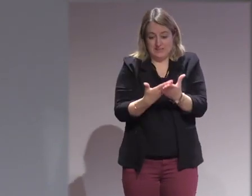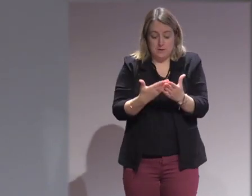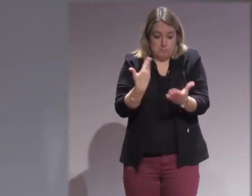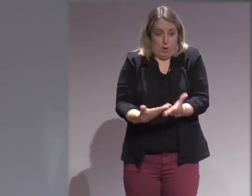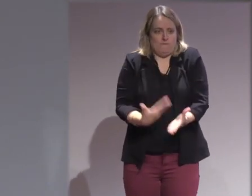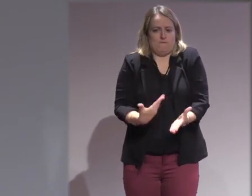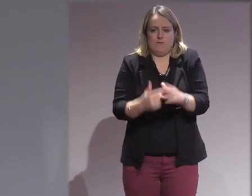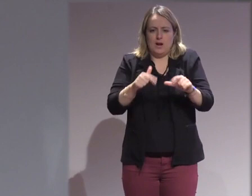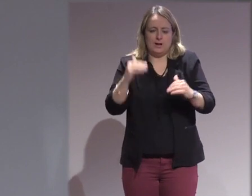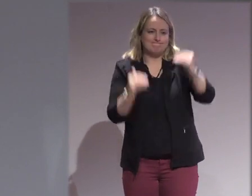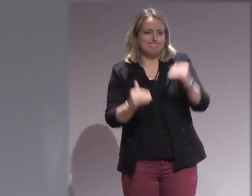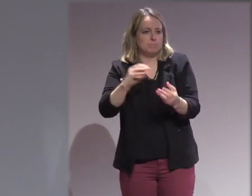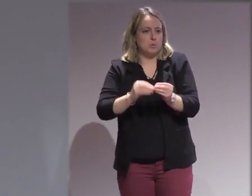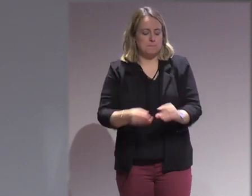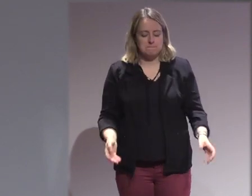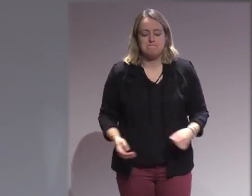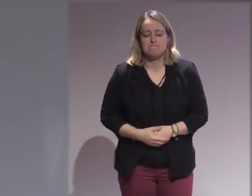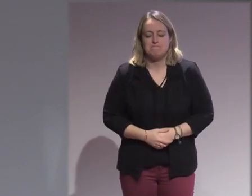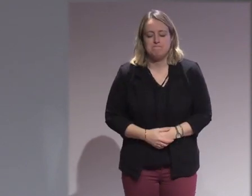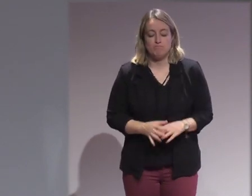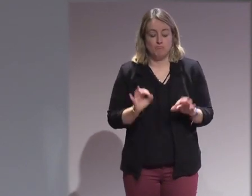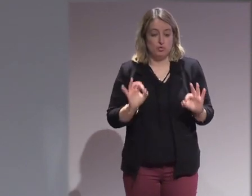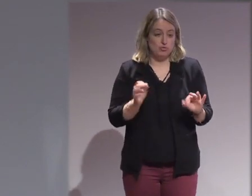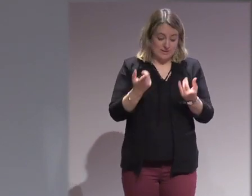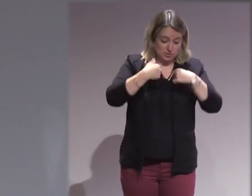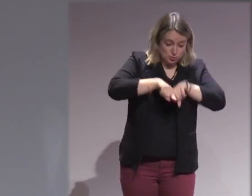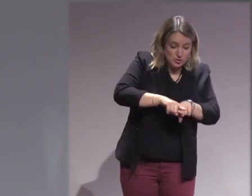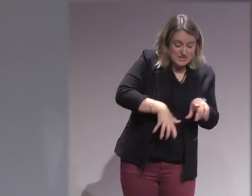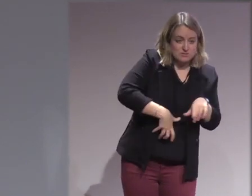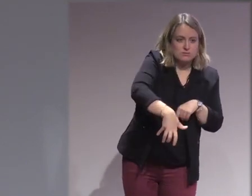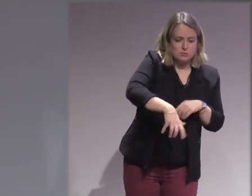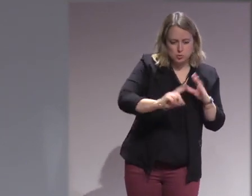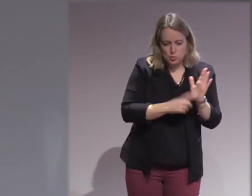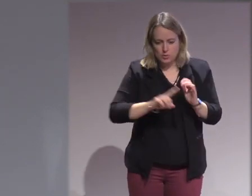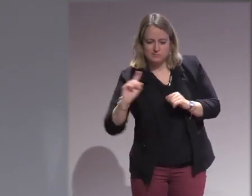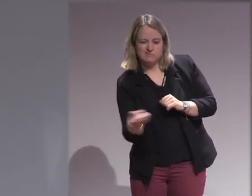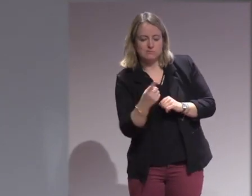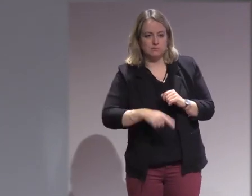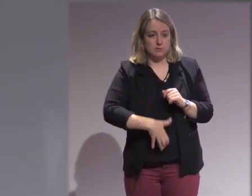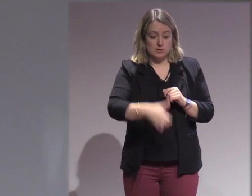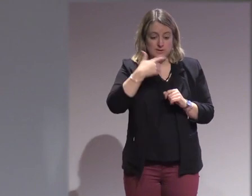structurelles. Donc la justice reproductive, ça demande de penser que les droits reproductifs et la santé